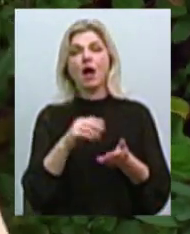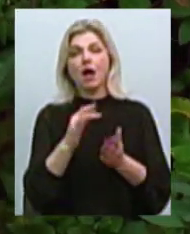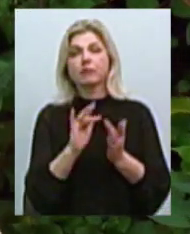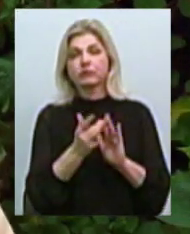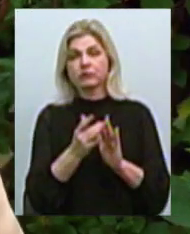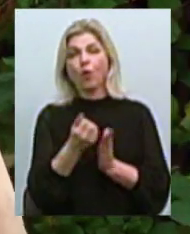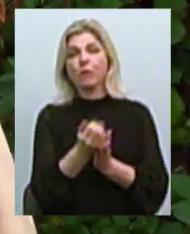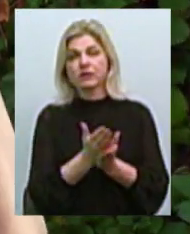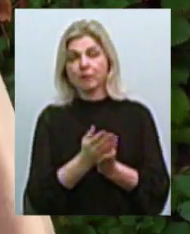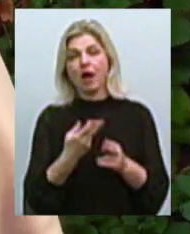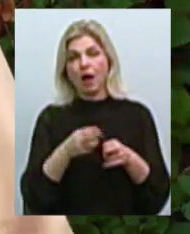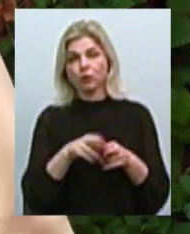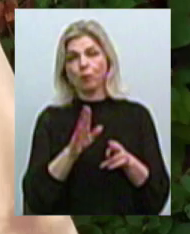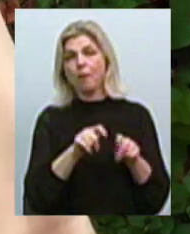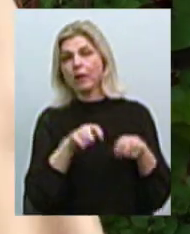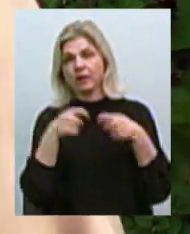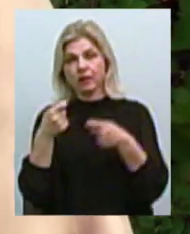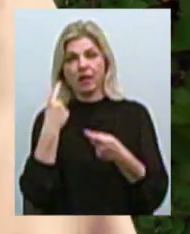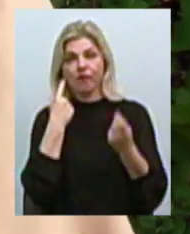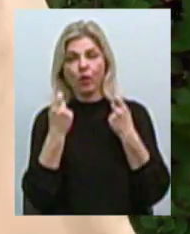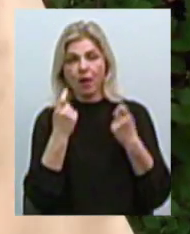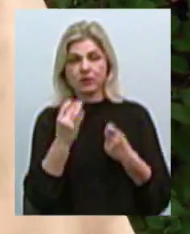буде передавати інформацію